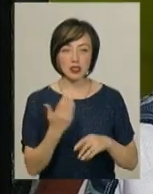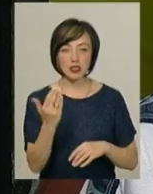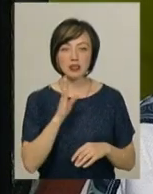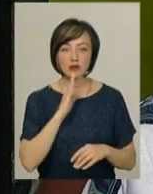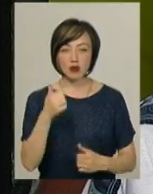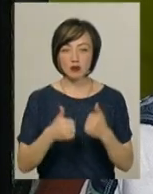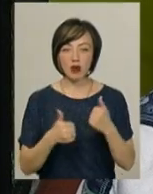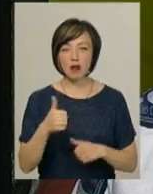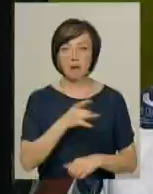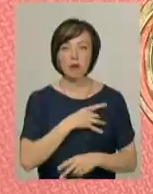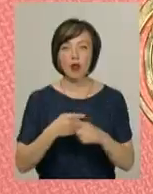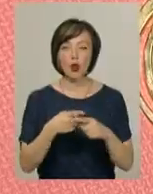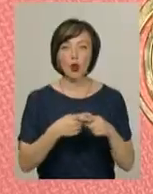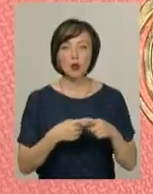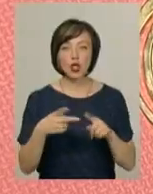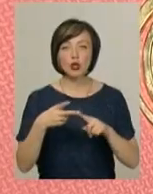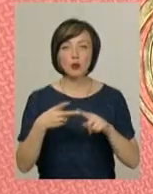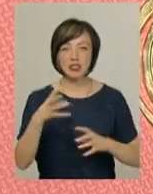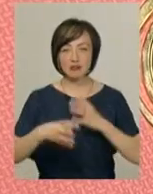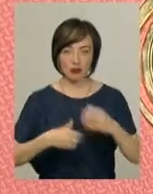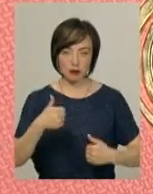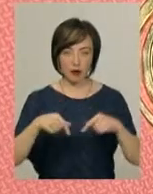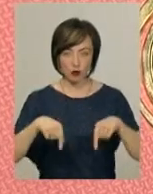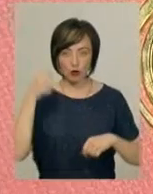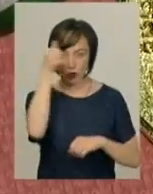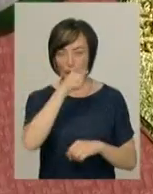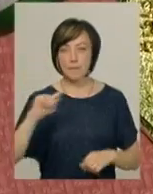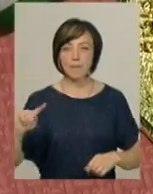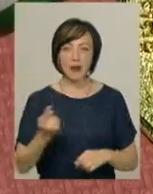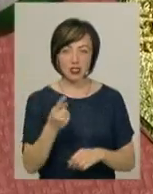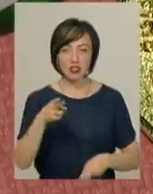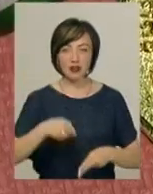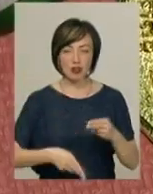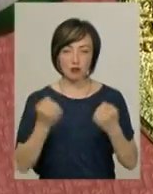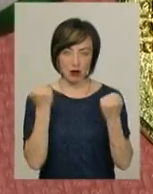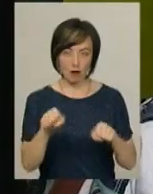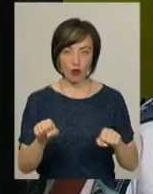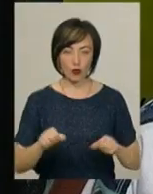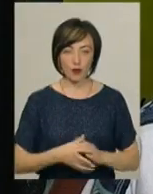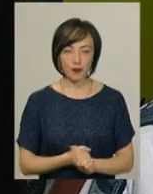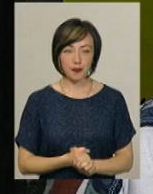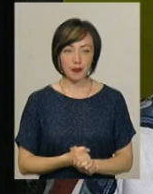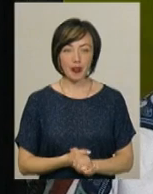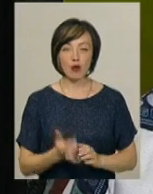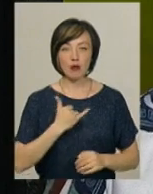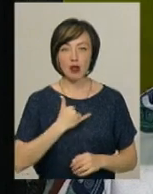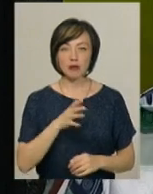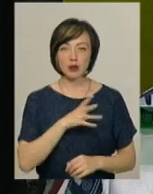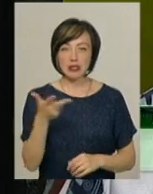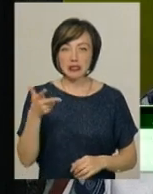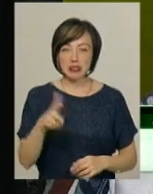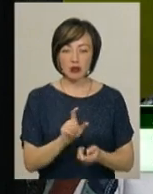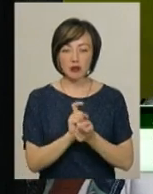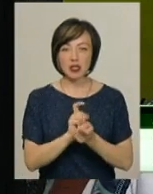Гончар змагання в Білорусі будуть 2-м світовим стартом у цьому році. Перший для спортсменки завершився перемогою. У мене було